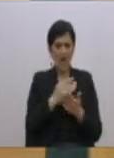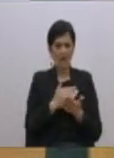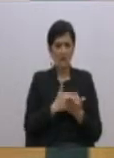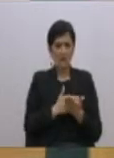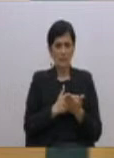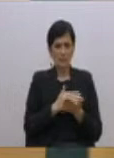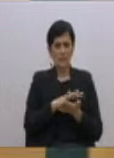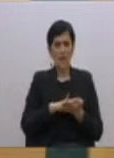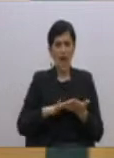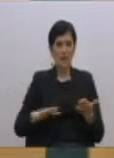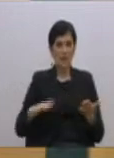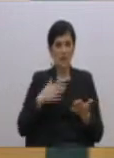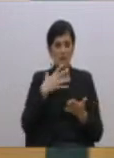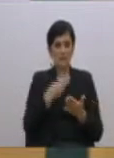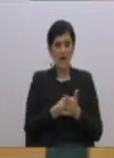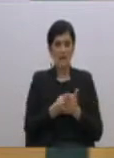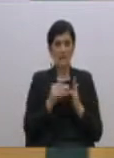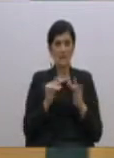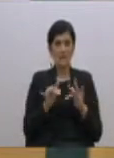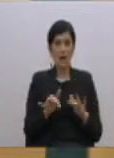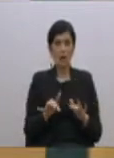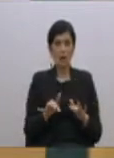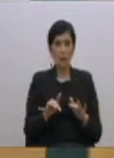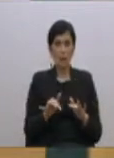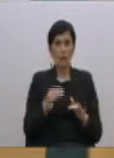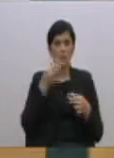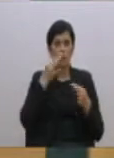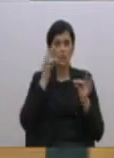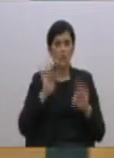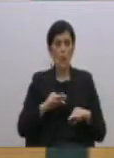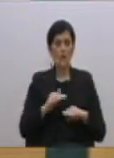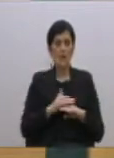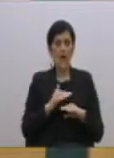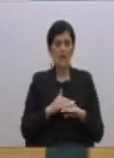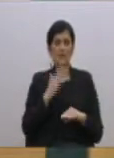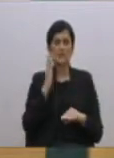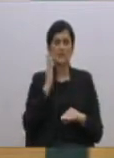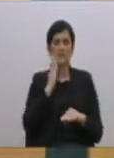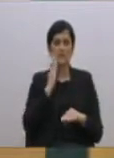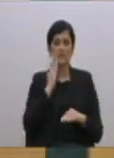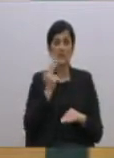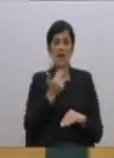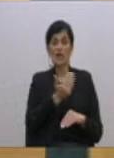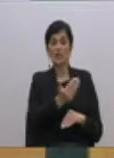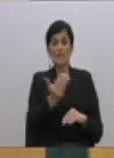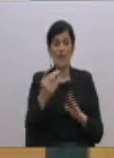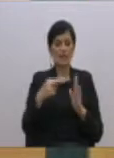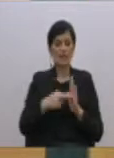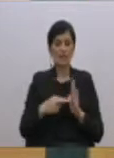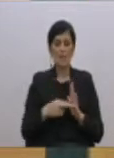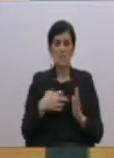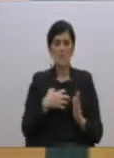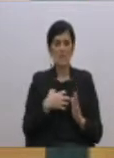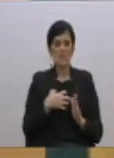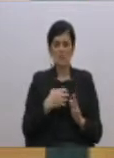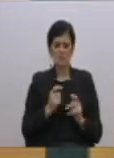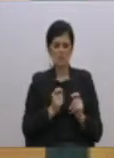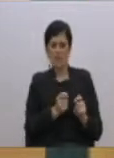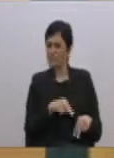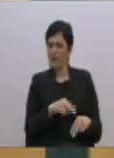აგრძელებენ თავის საქმიანობას კომპეტენტულად და კეთილსინისიერად და რა თქმა უნდა თქვენს შეფასებებს არავითარ მნიშვნელობას არ ანიჭებენ.